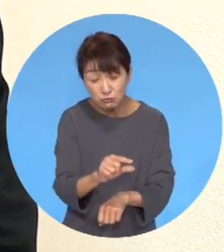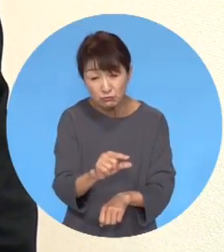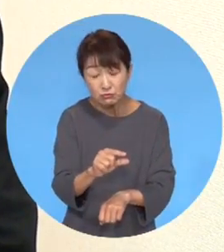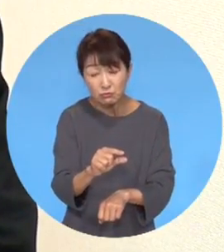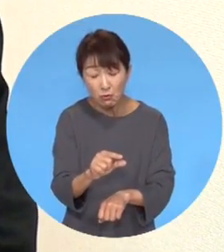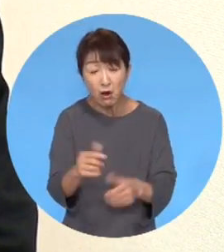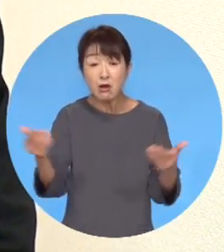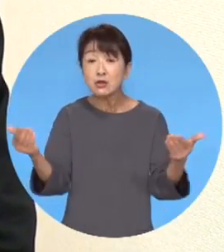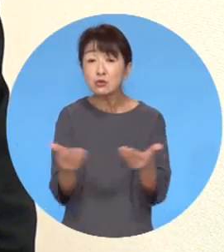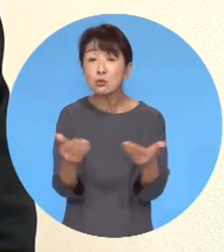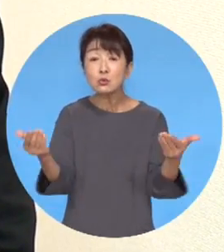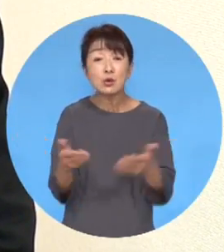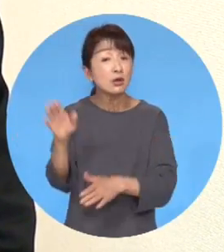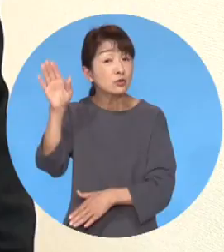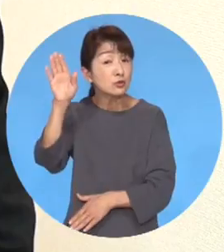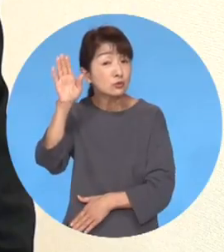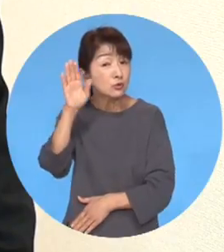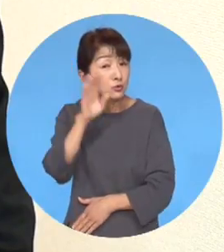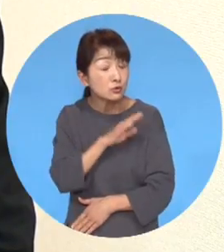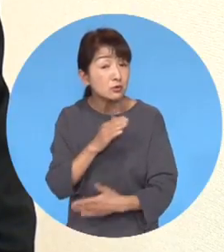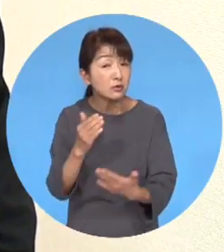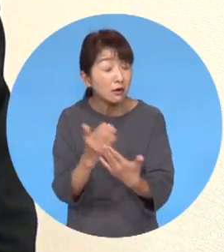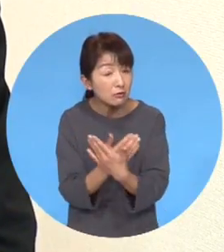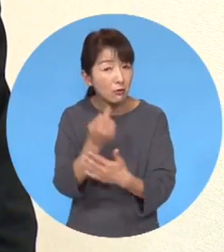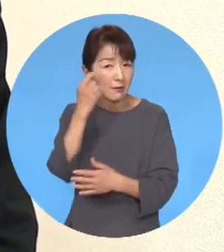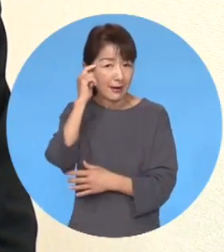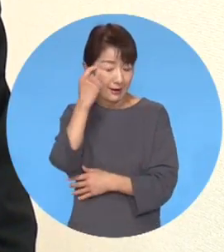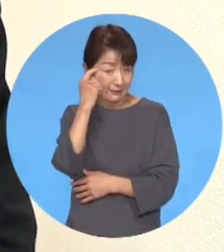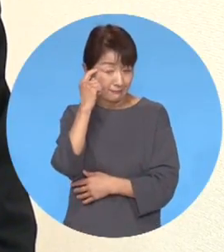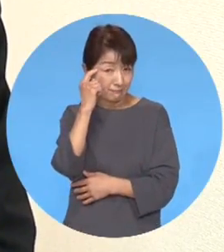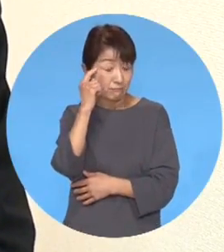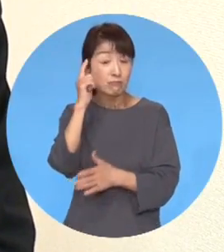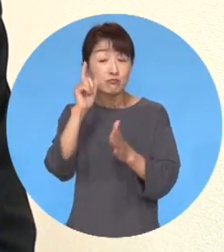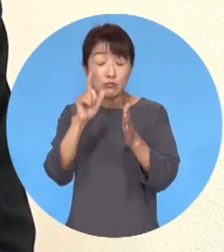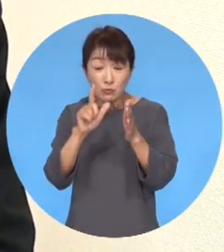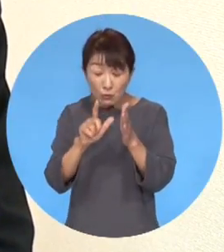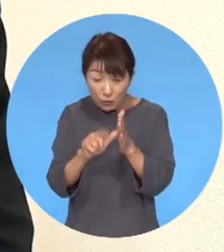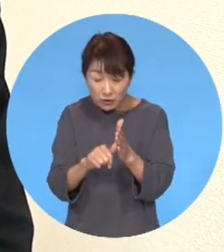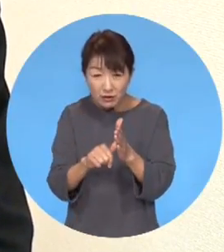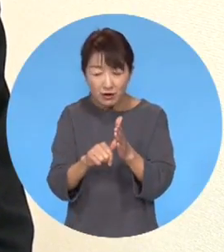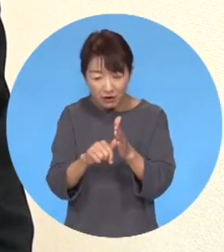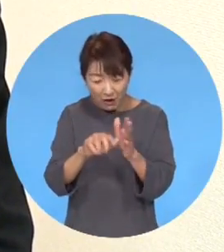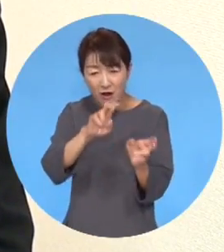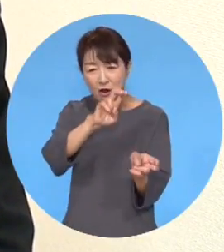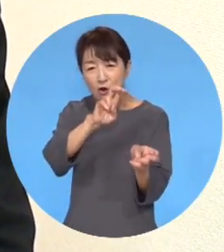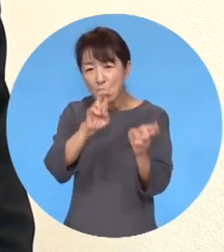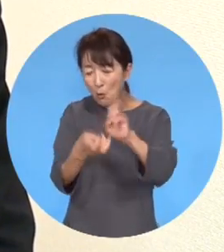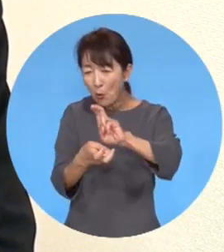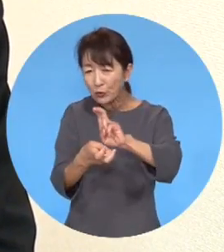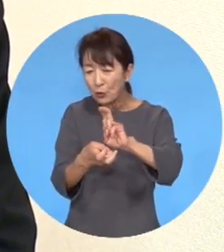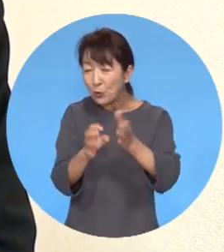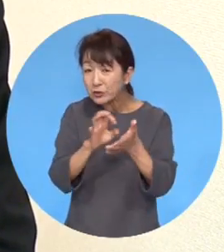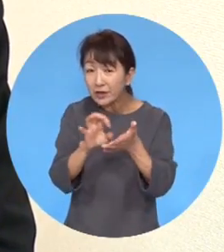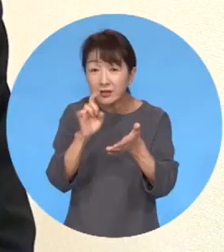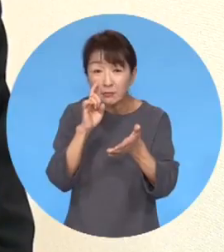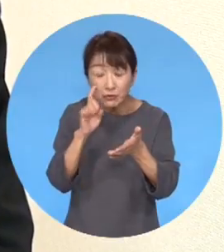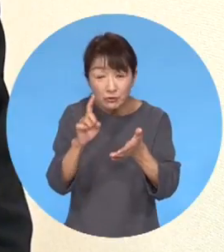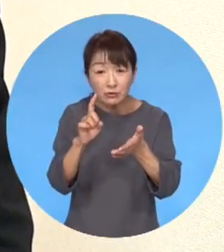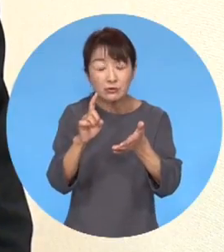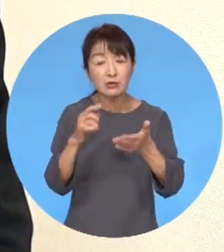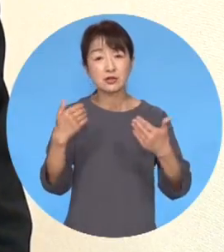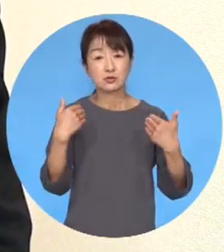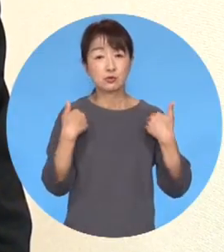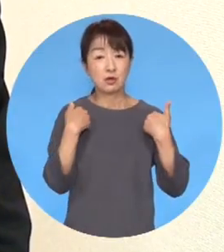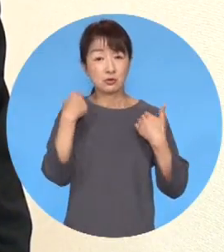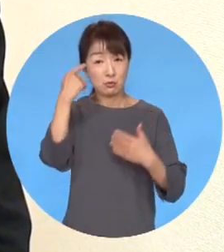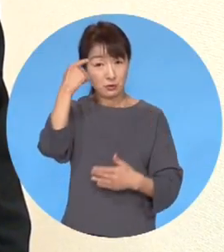率を、まあ、測っていくということで、その、まあ、機器ですね、介護ロボットの導入っていうのはですね、今後必要になってくるかな